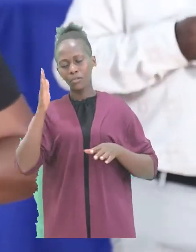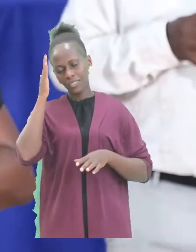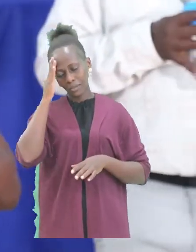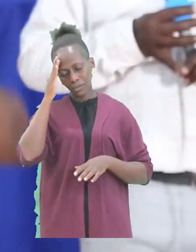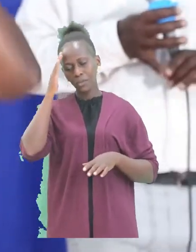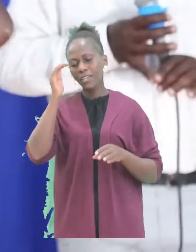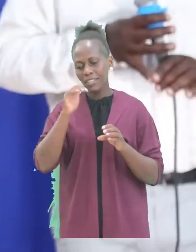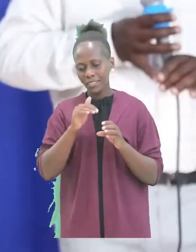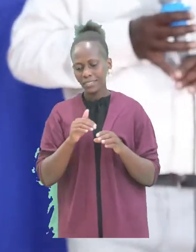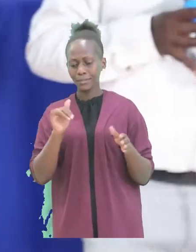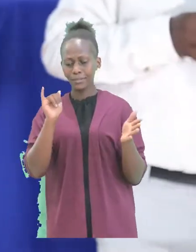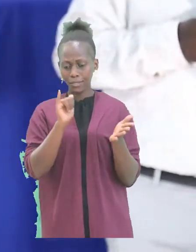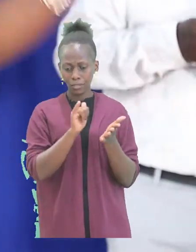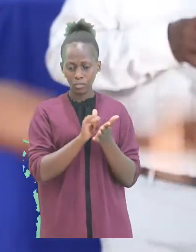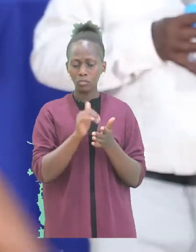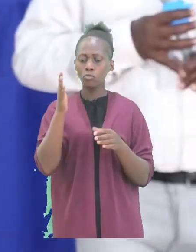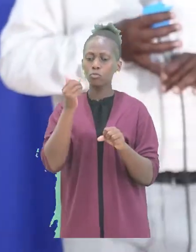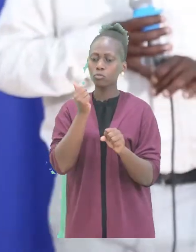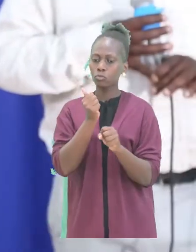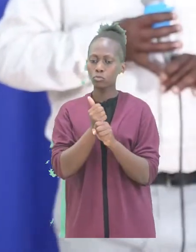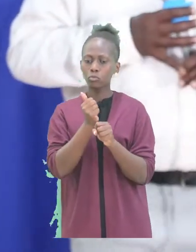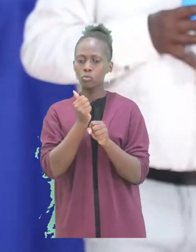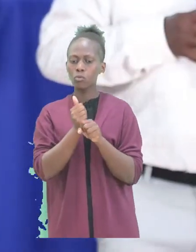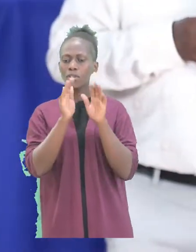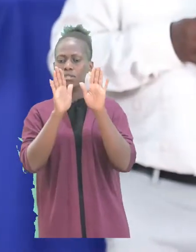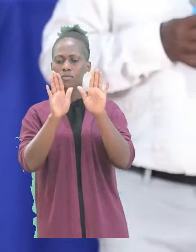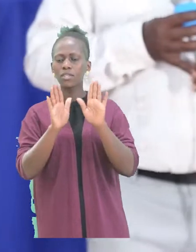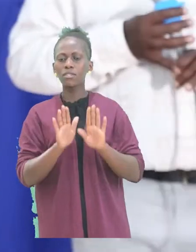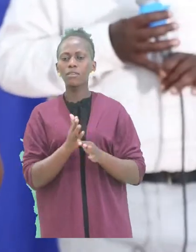naijulikane watenda mambo makuu,